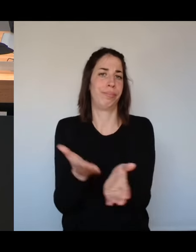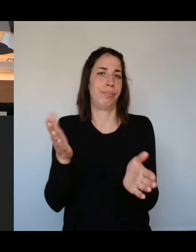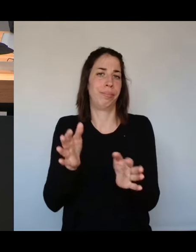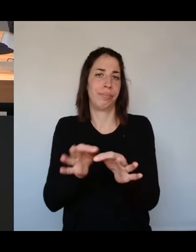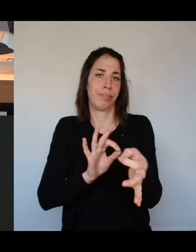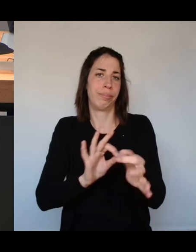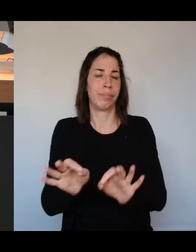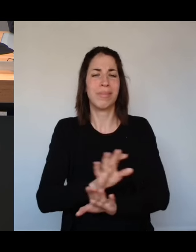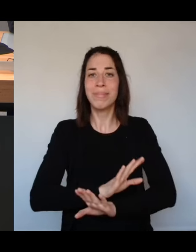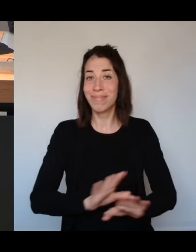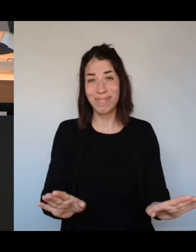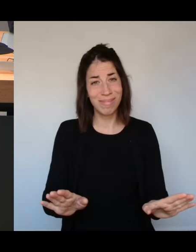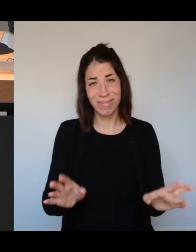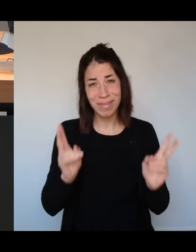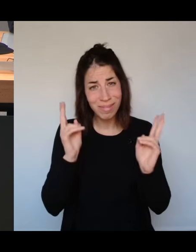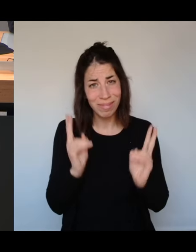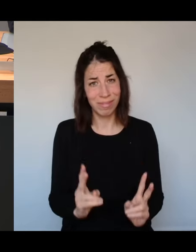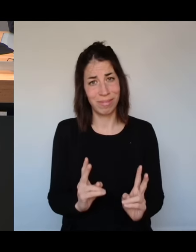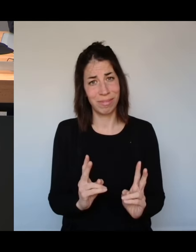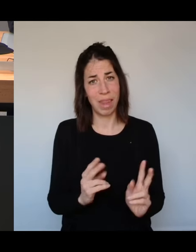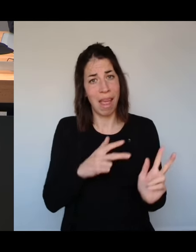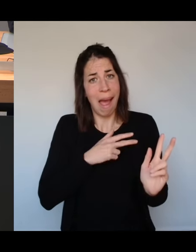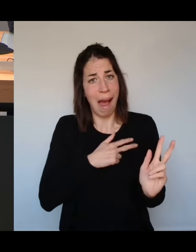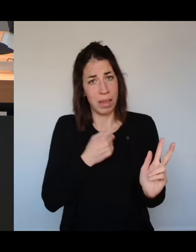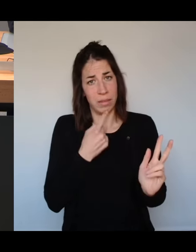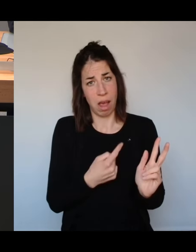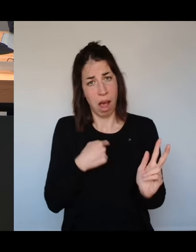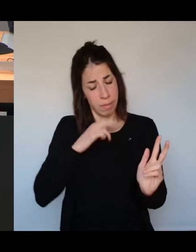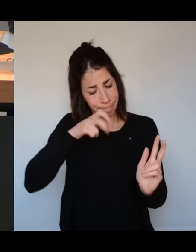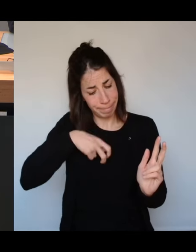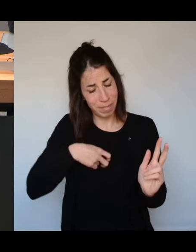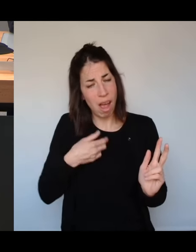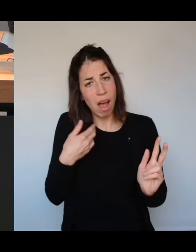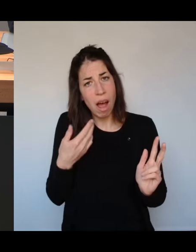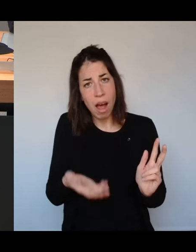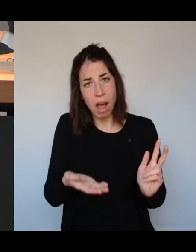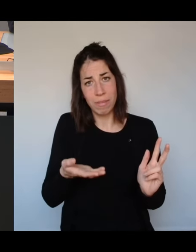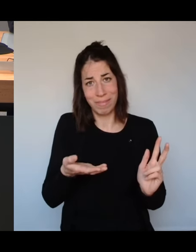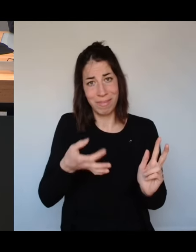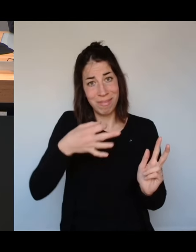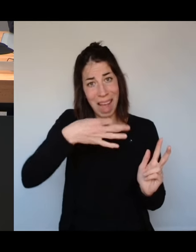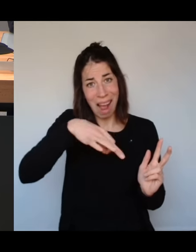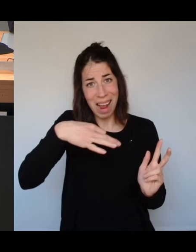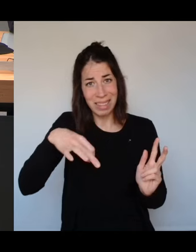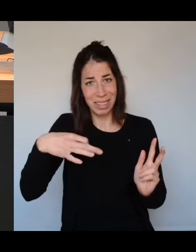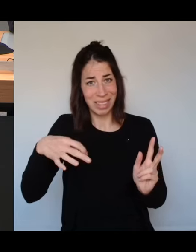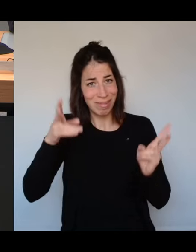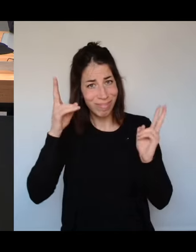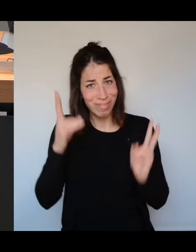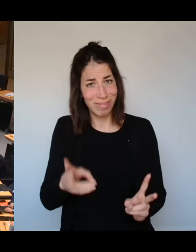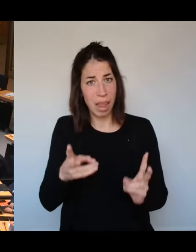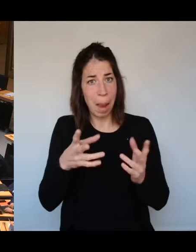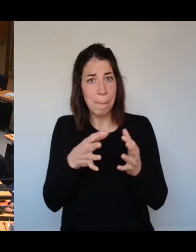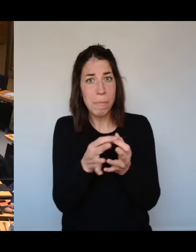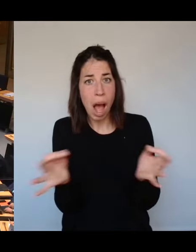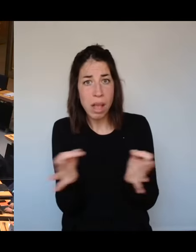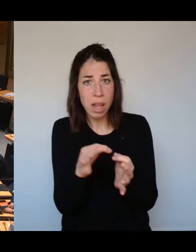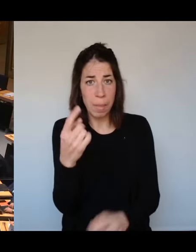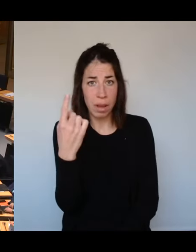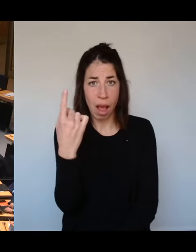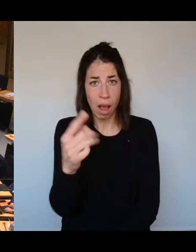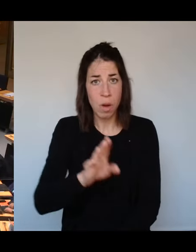zu sagen, dass es hier keine einzelne Patentrezeptmaßnahme gibt. Wir müssen sagen,